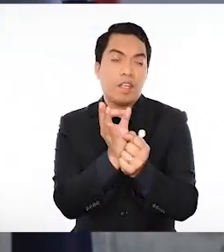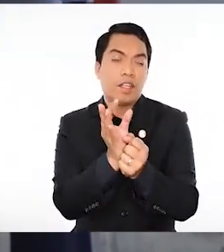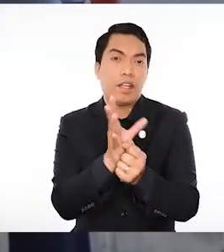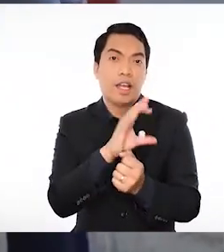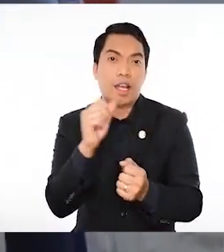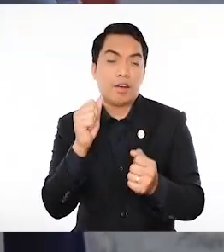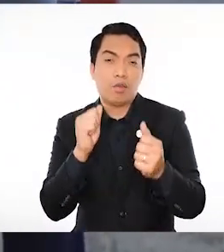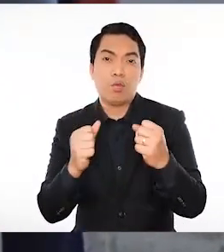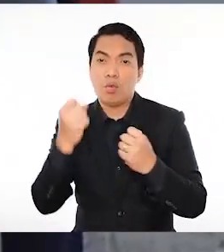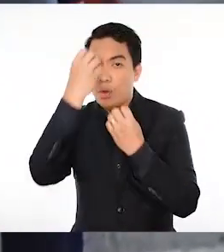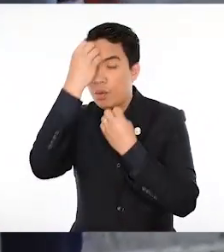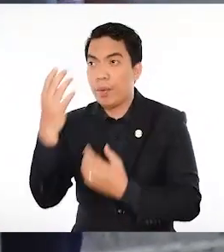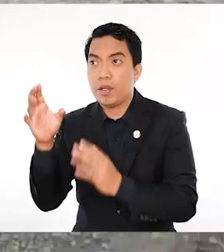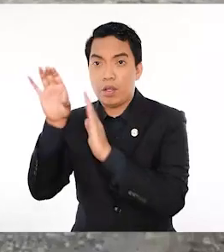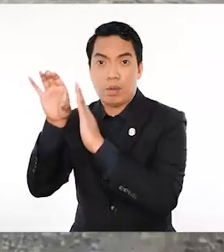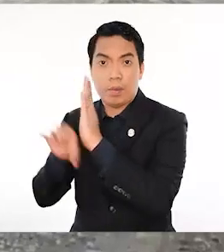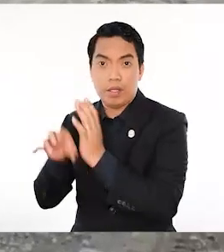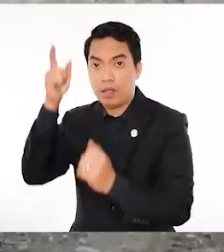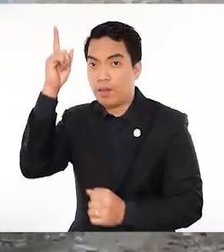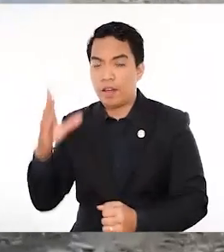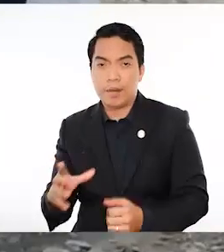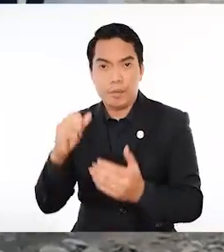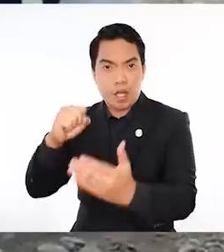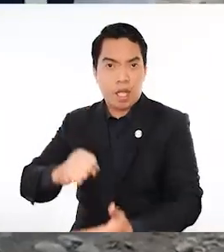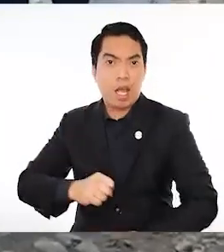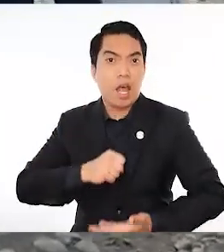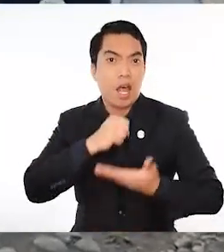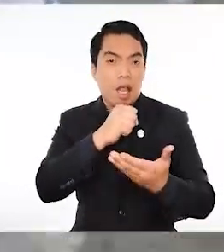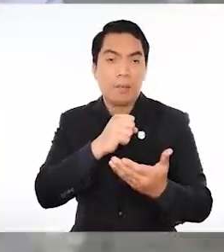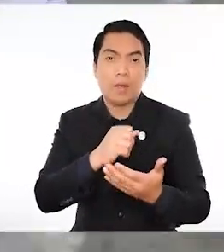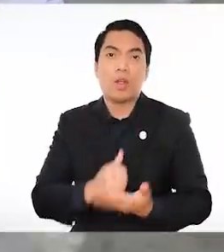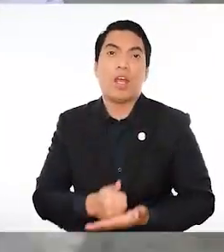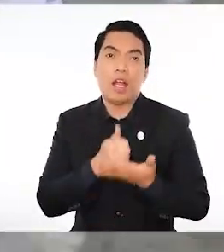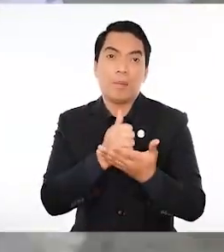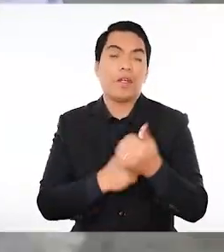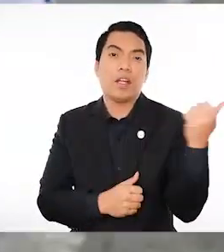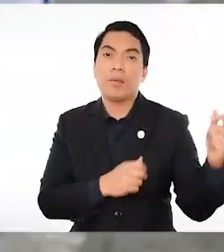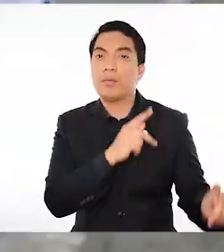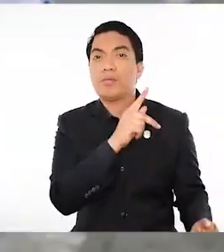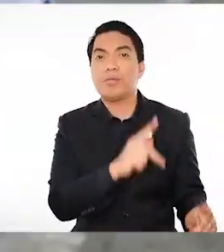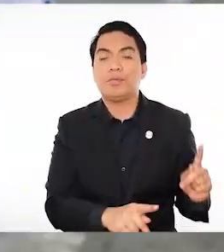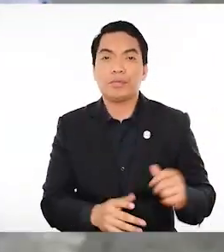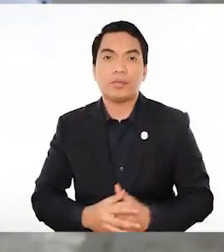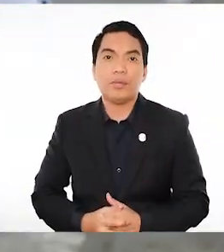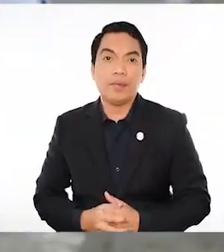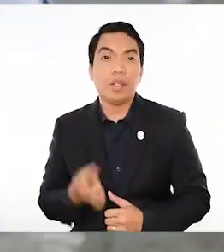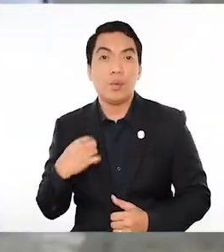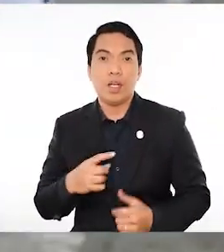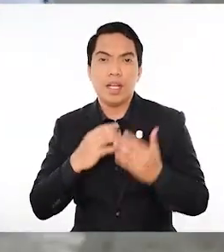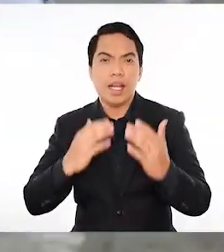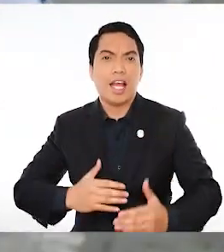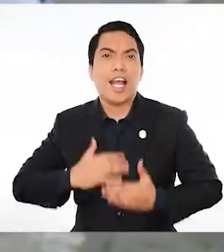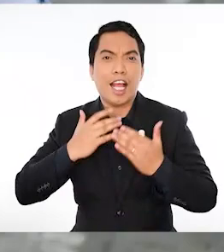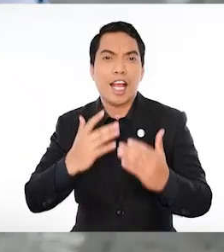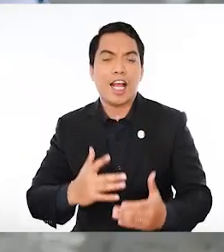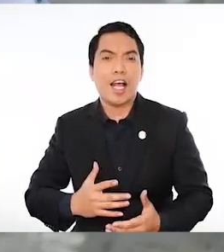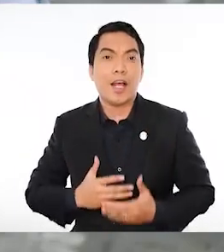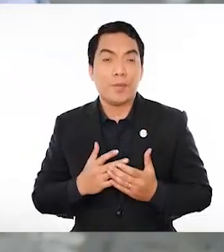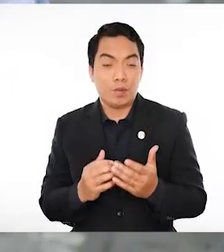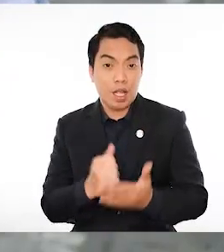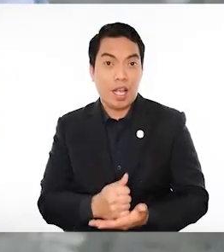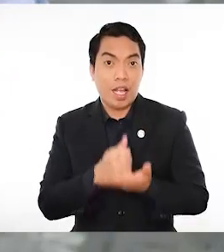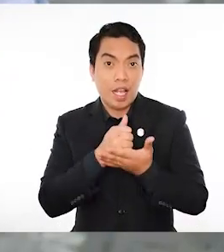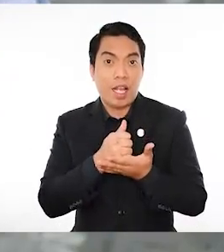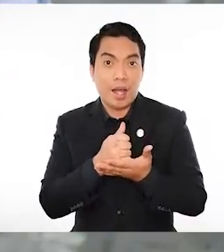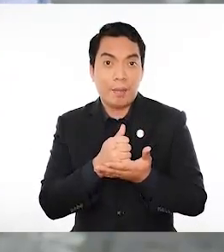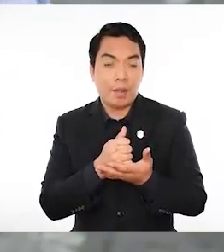sa utos ng Diyos na pagtulong sa mga nangangailangan. Masaya po kami na nakatulong sa paghahatid ng lingap sa mga